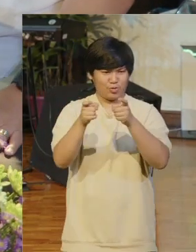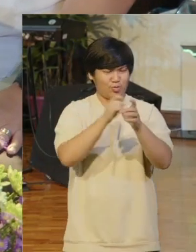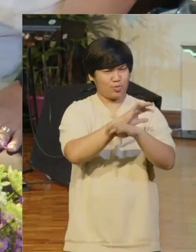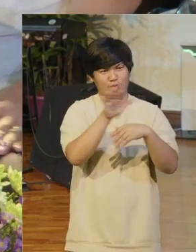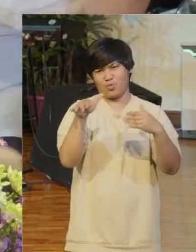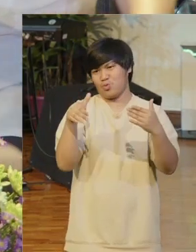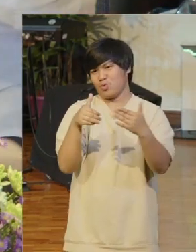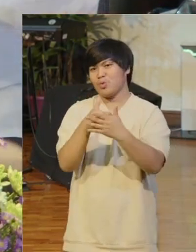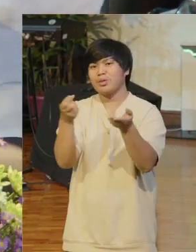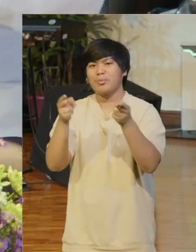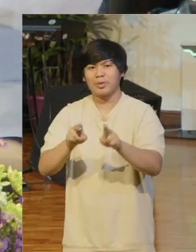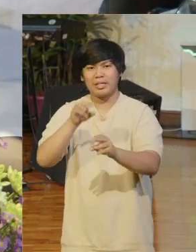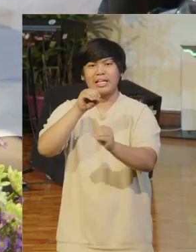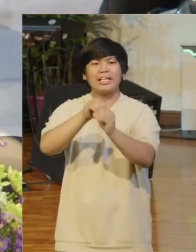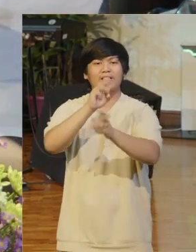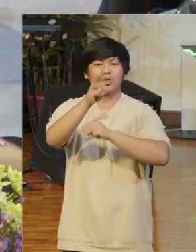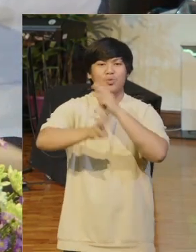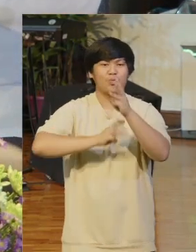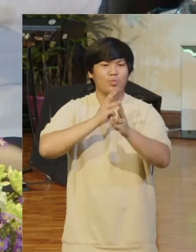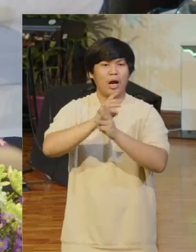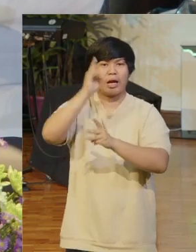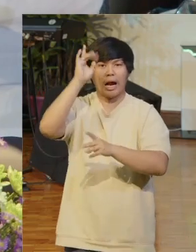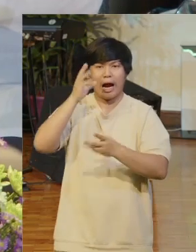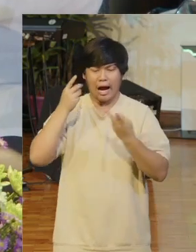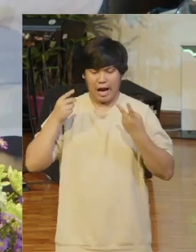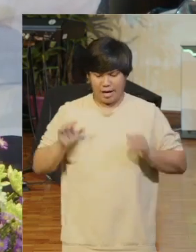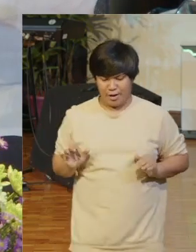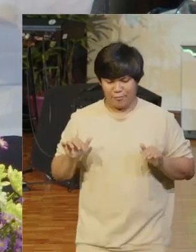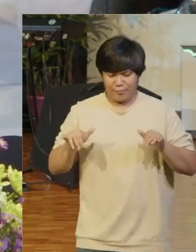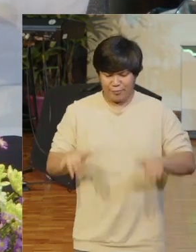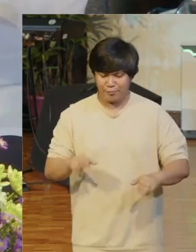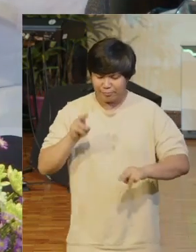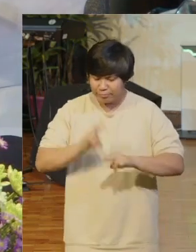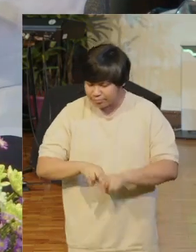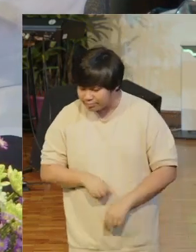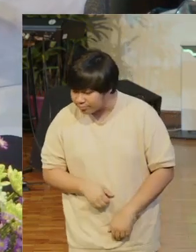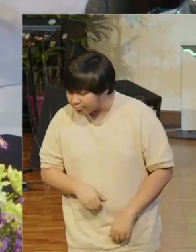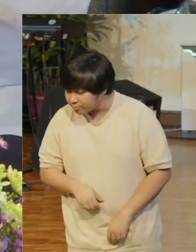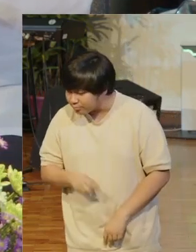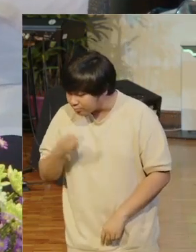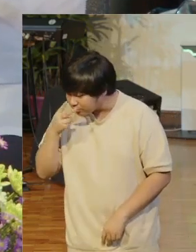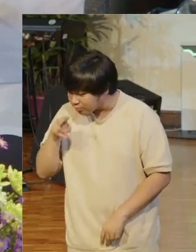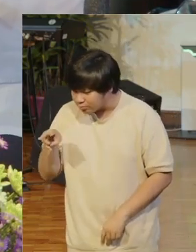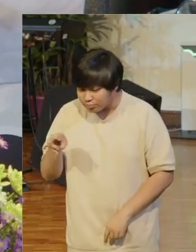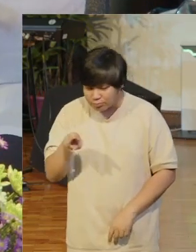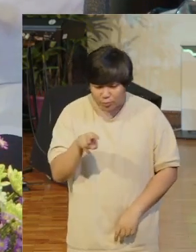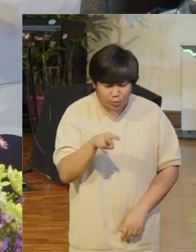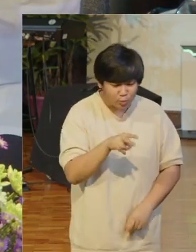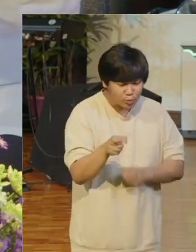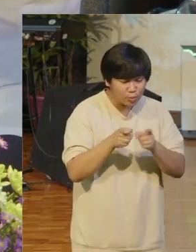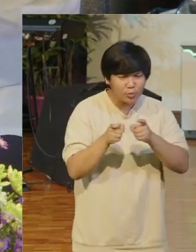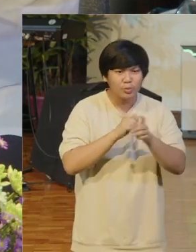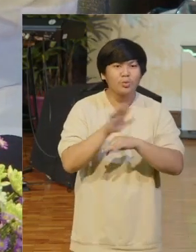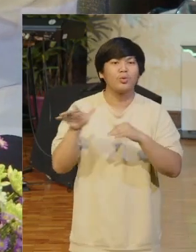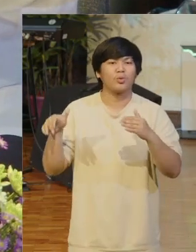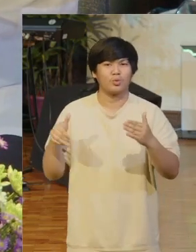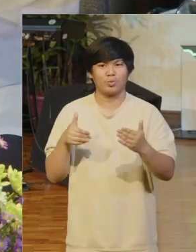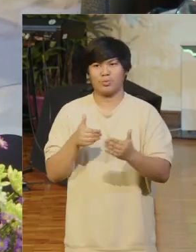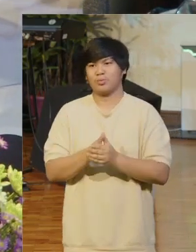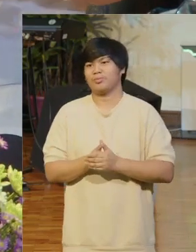daigdig. Siya ay nakaupo sa kanyang trono, hawak niya, kontrolado niya ang lahat. Tingnan niyo ang